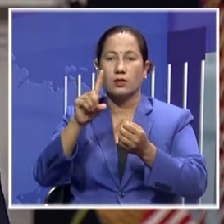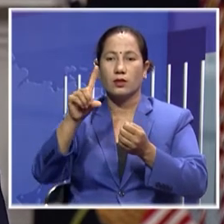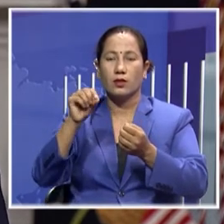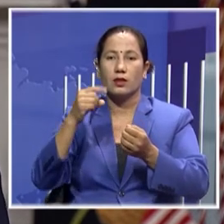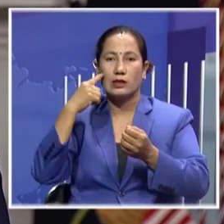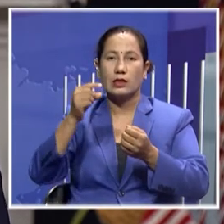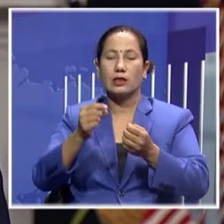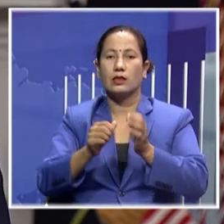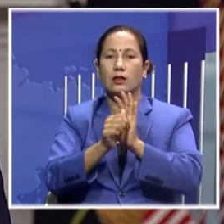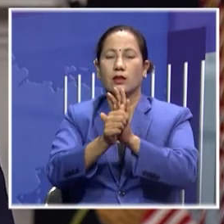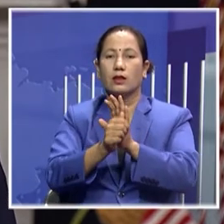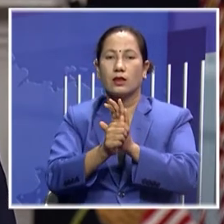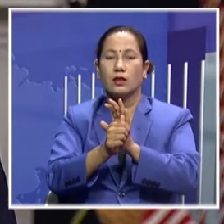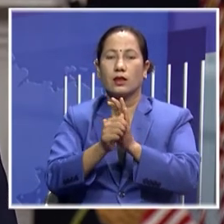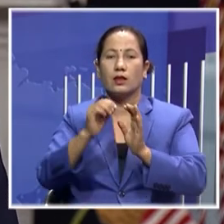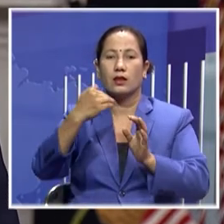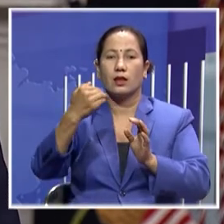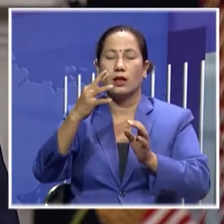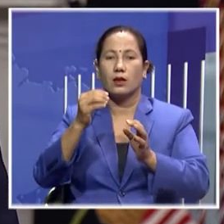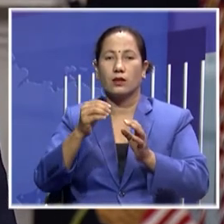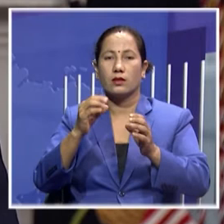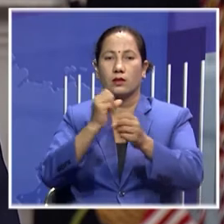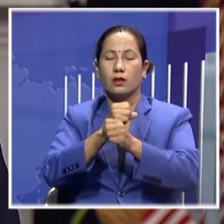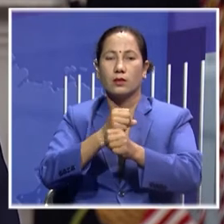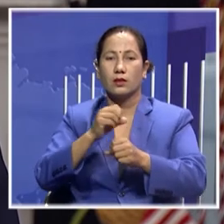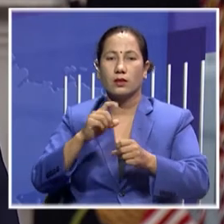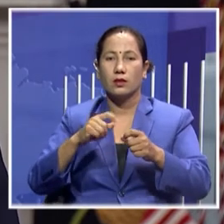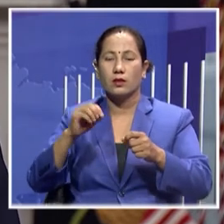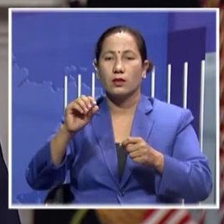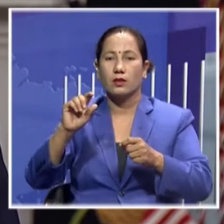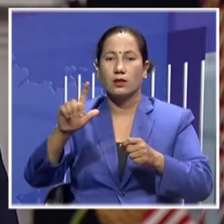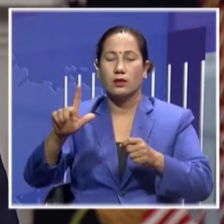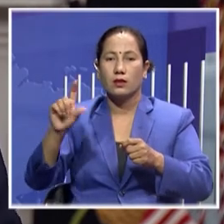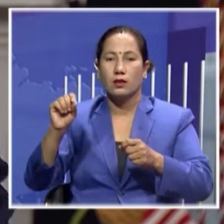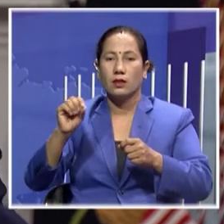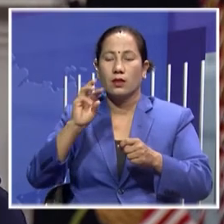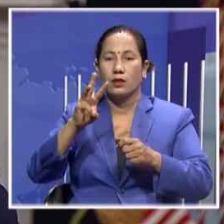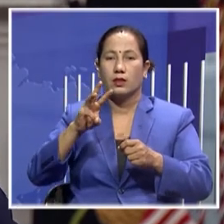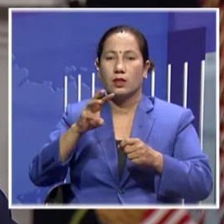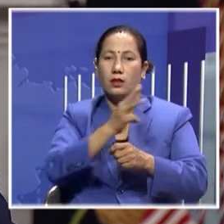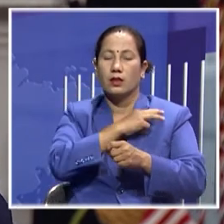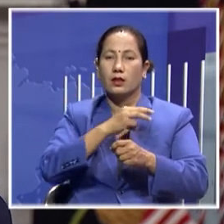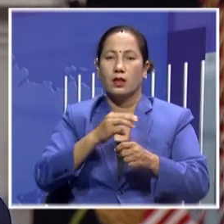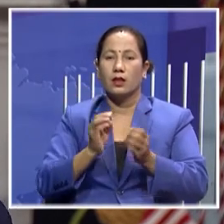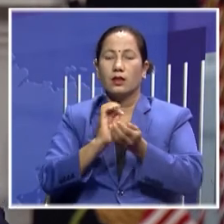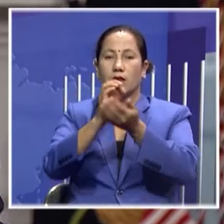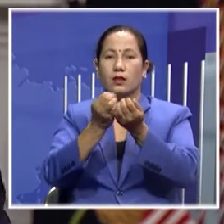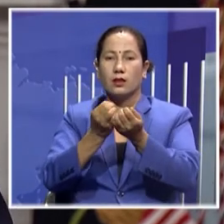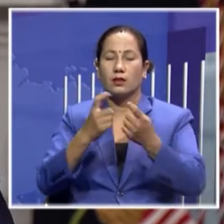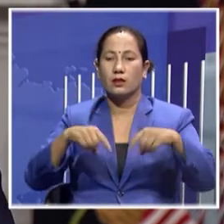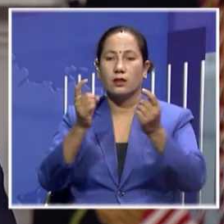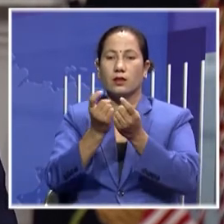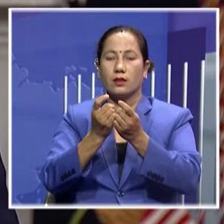अघि तालिबानको कब्जामा परेको काबुलबाट कम्तीमा 70,000 मानिसलाई उद्धार गरिएको छ। बैठकमा